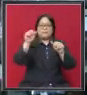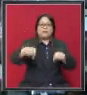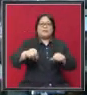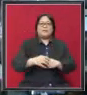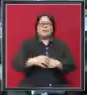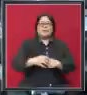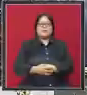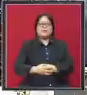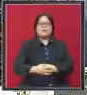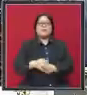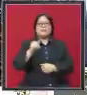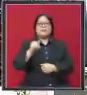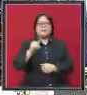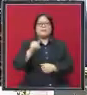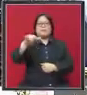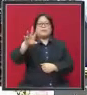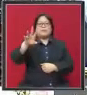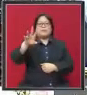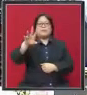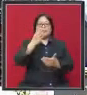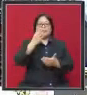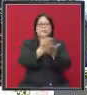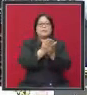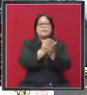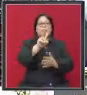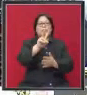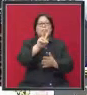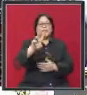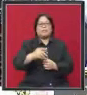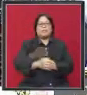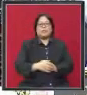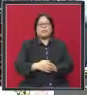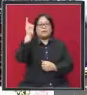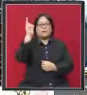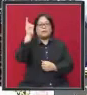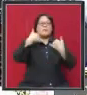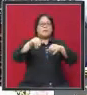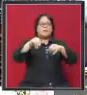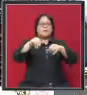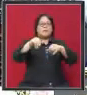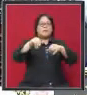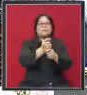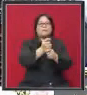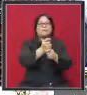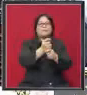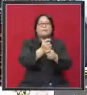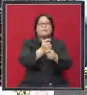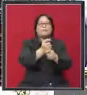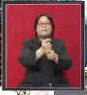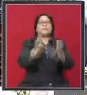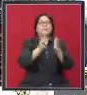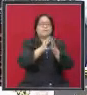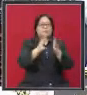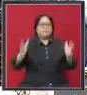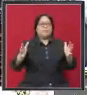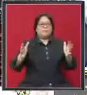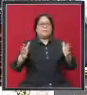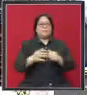dulu. Yang Berhormat Bagan, dalam Belanjawan 2021, kerajaan masih mengekalkan